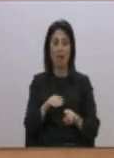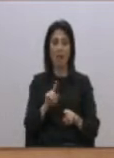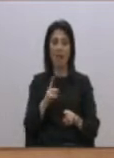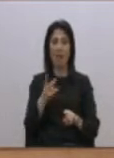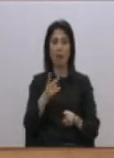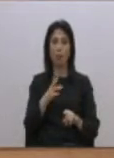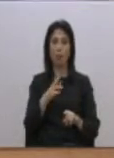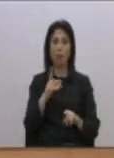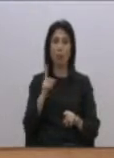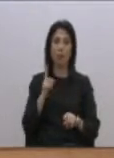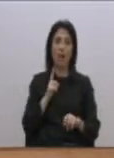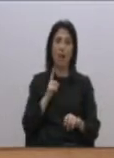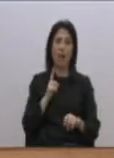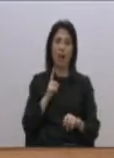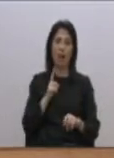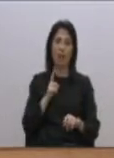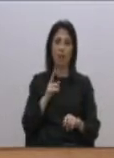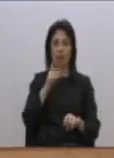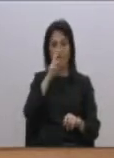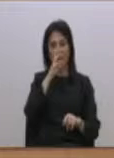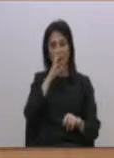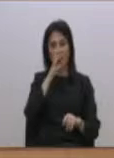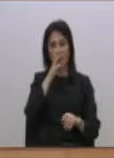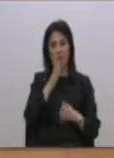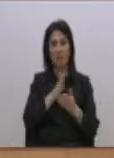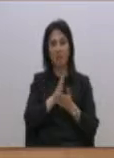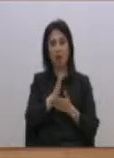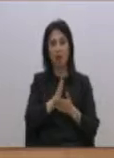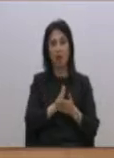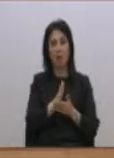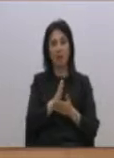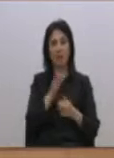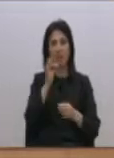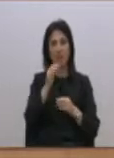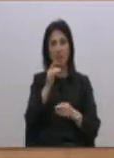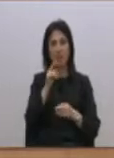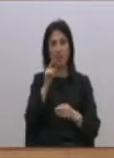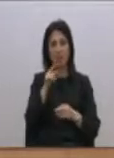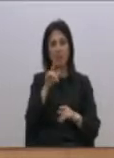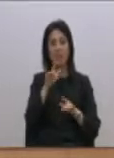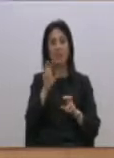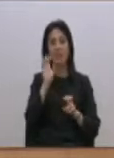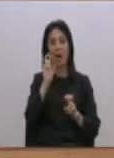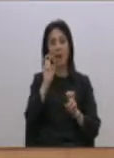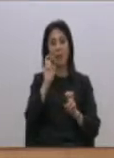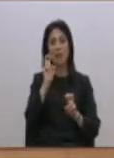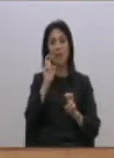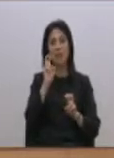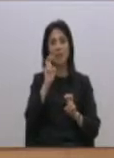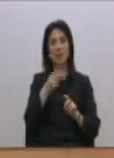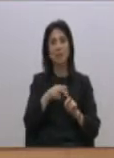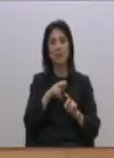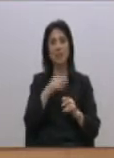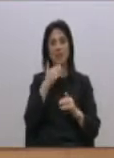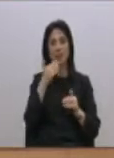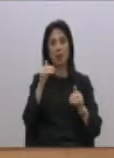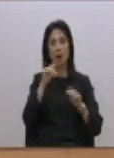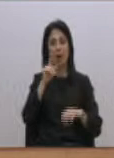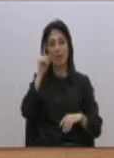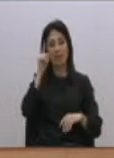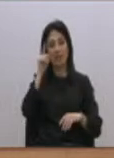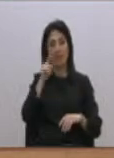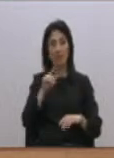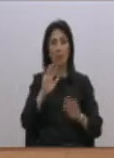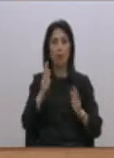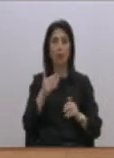უნდა დაელოდონ თვეობით და წლობით სასამართლო ამ საქმეზე იმის საბოლოო გადაწყვეტილებას,